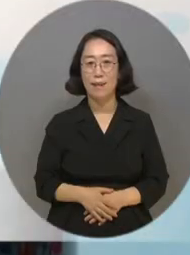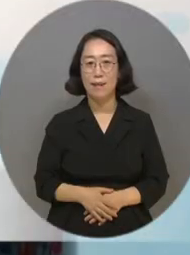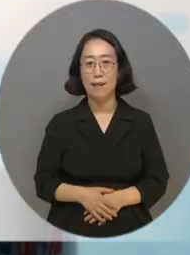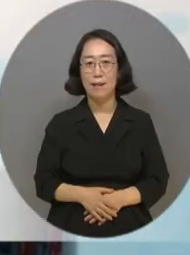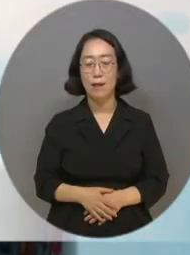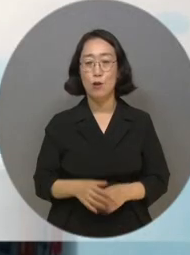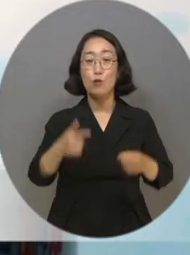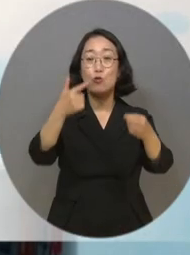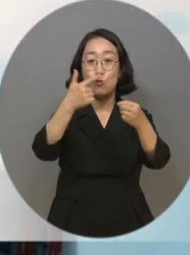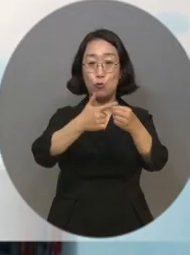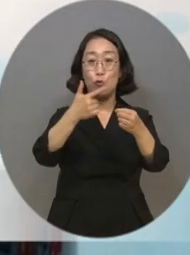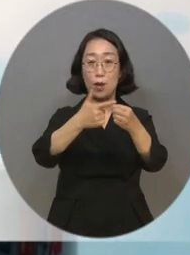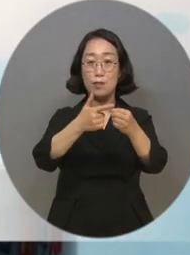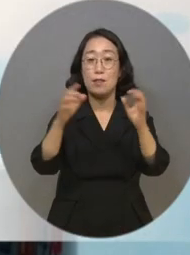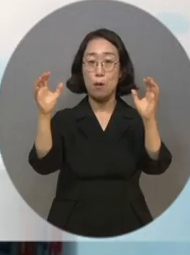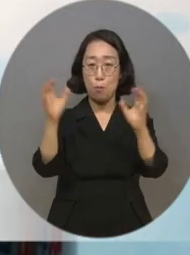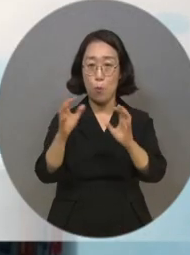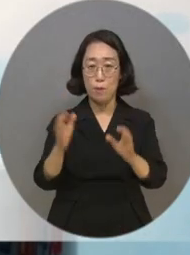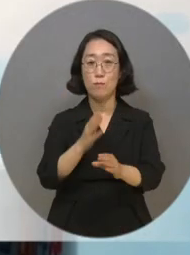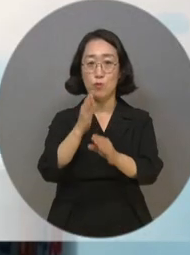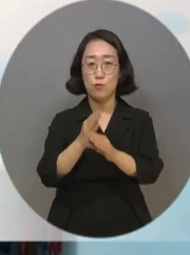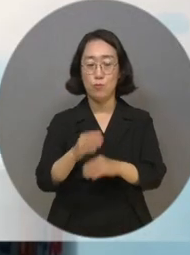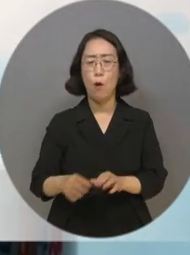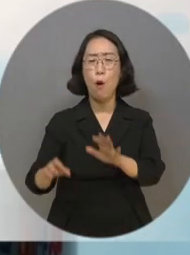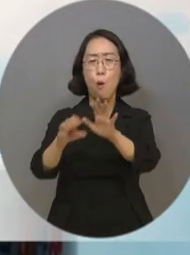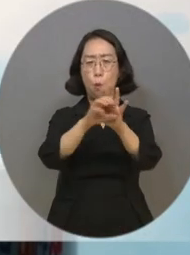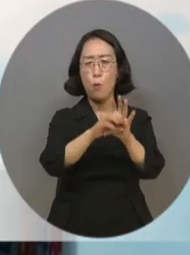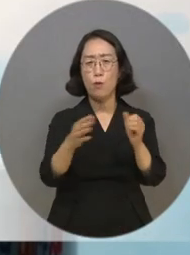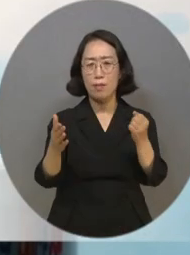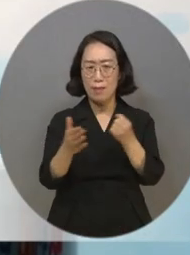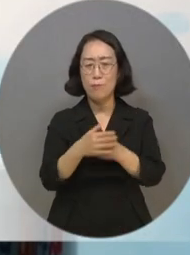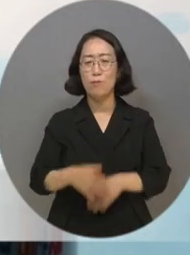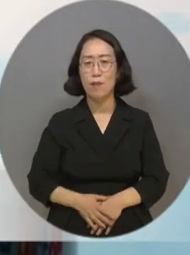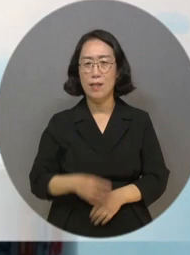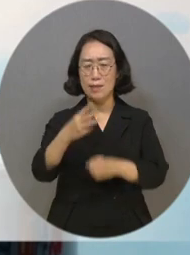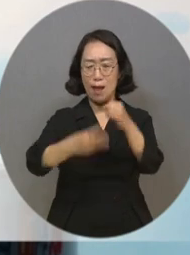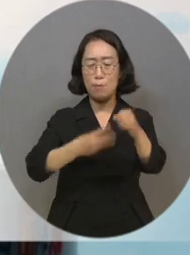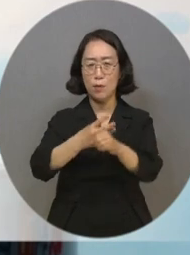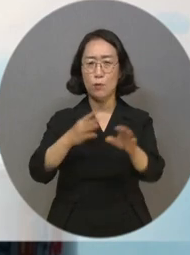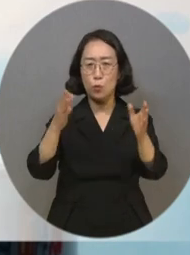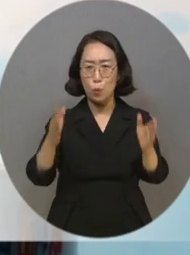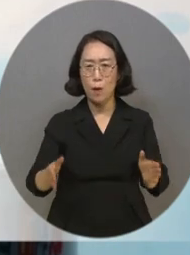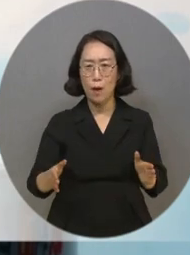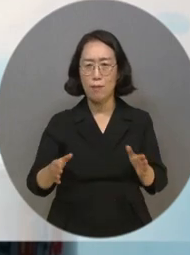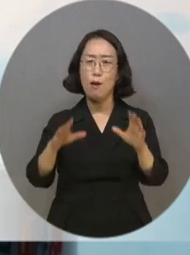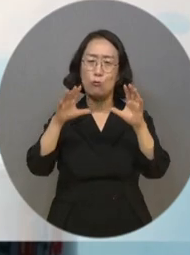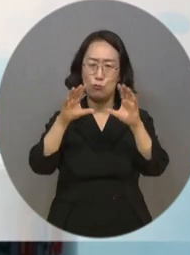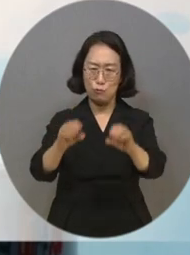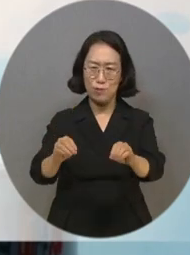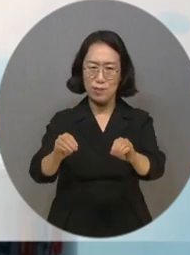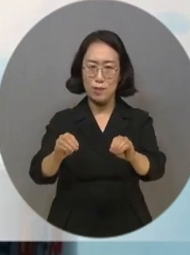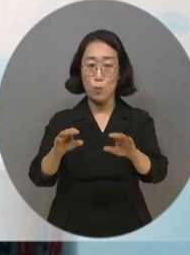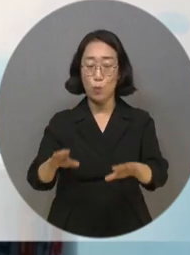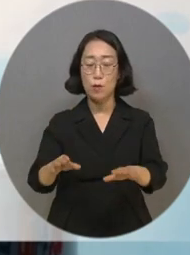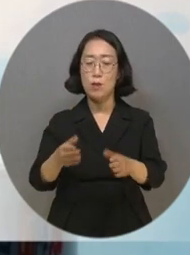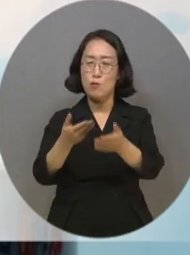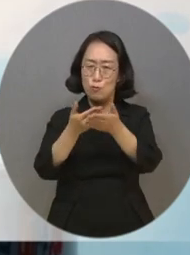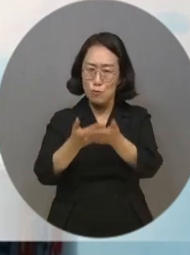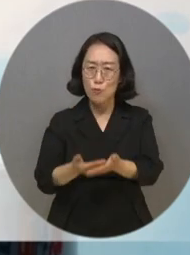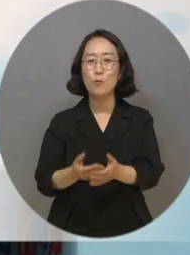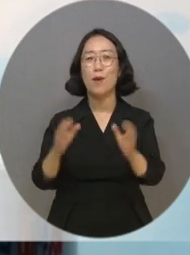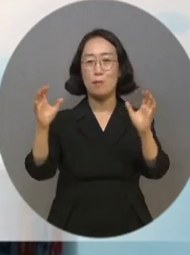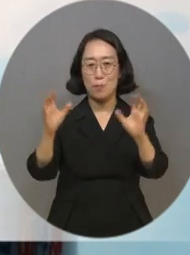지금 6회째 행사를 하는 중입니다. 그동안에 코로나 때문에 3년간 못해가지고 오늘 의미 있는 행사로